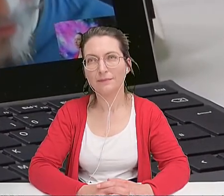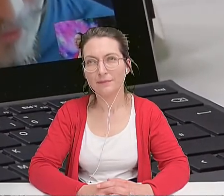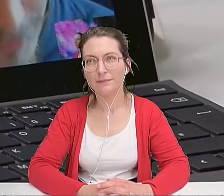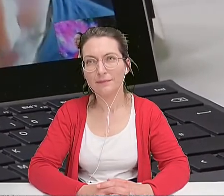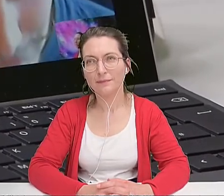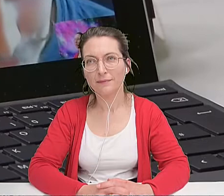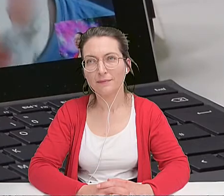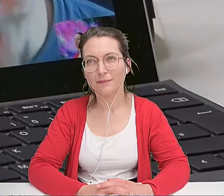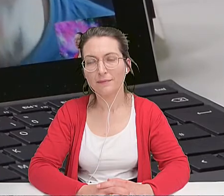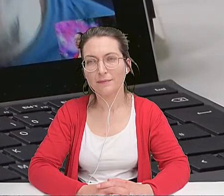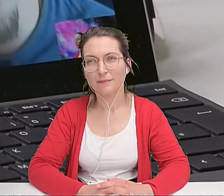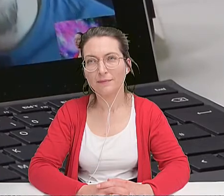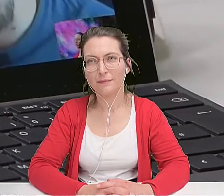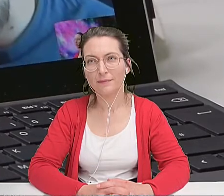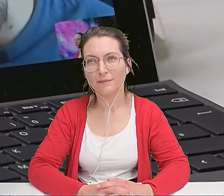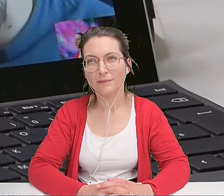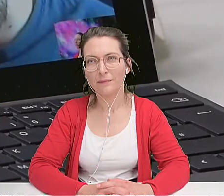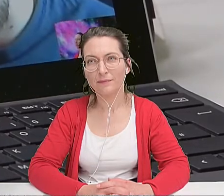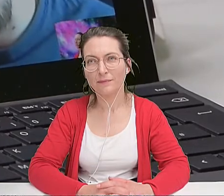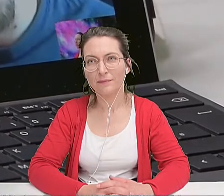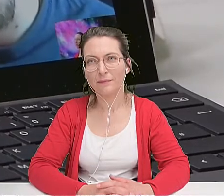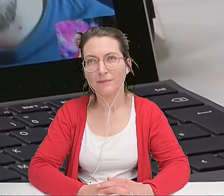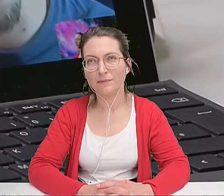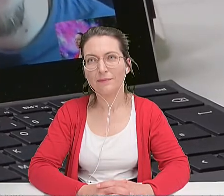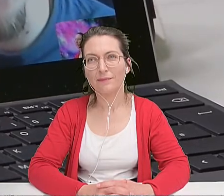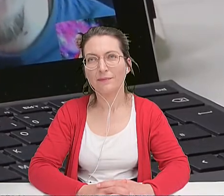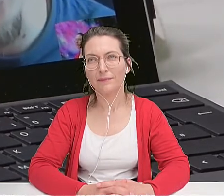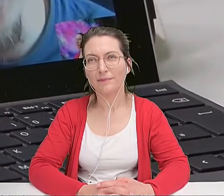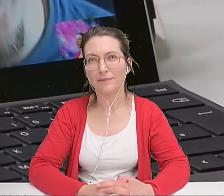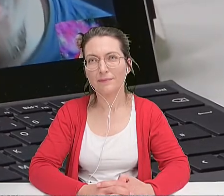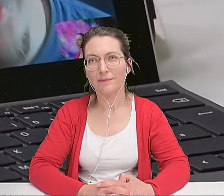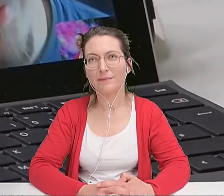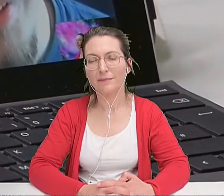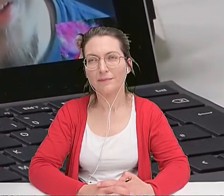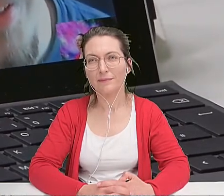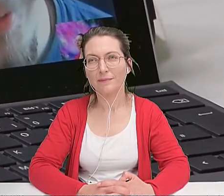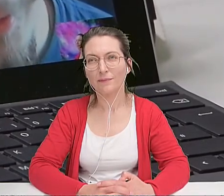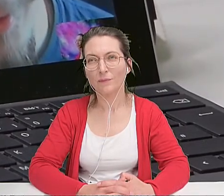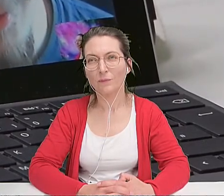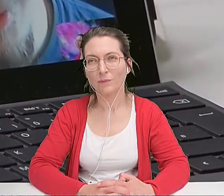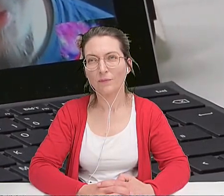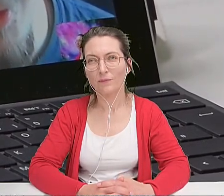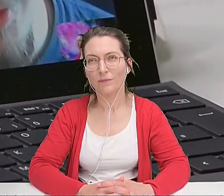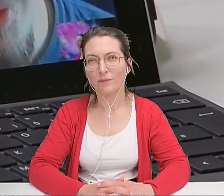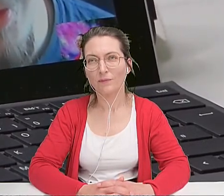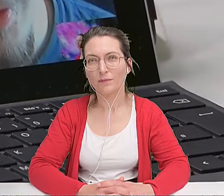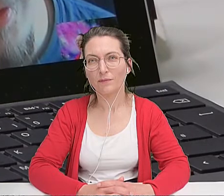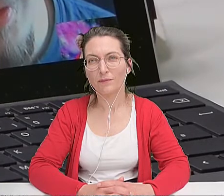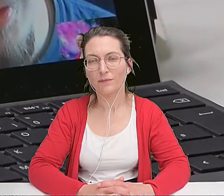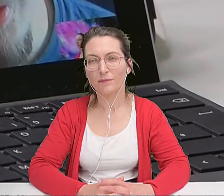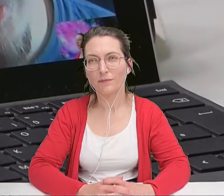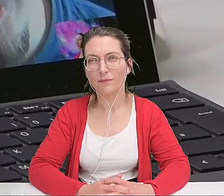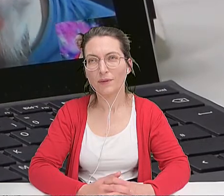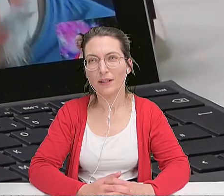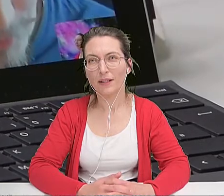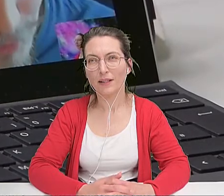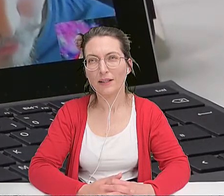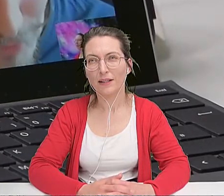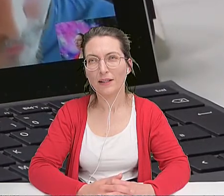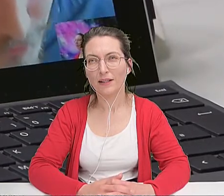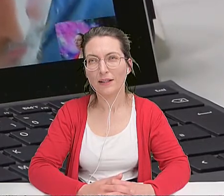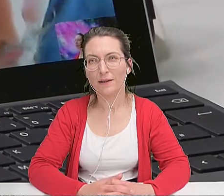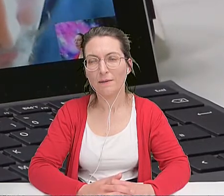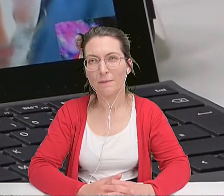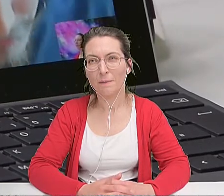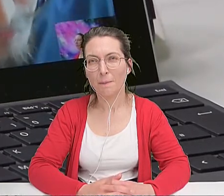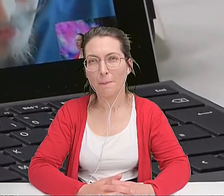und in der zweiten Runde war das dann auf einmal nicht mehr möglich, das in den Klassen zu machen. Und wir